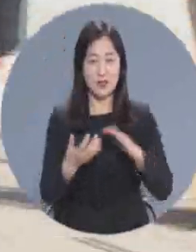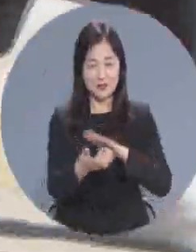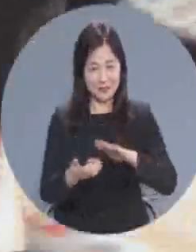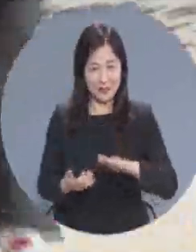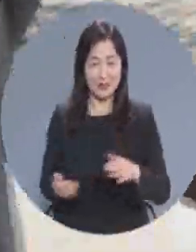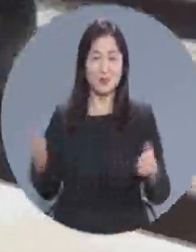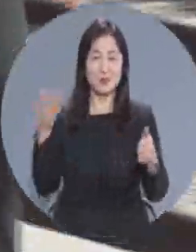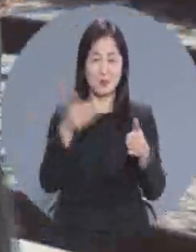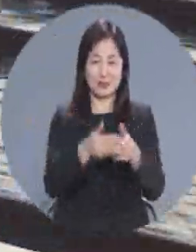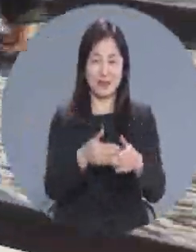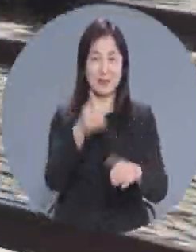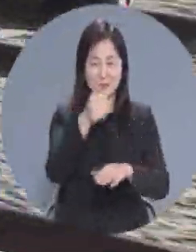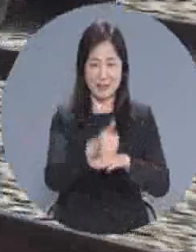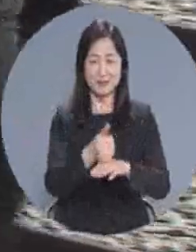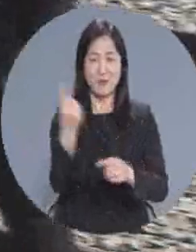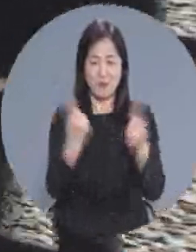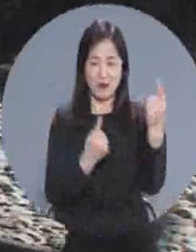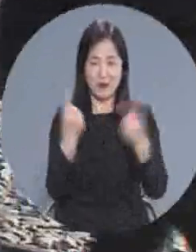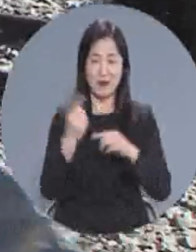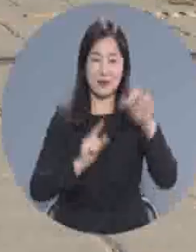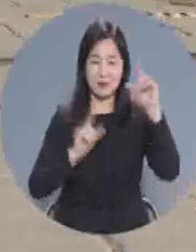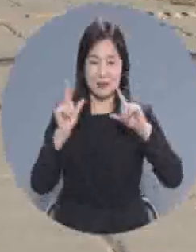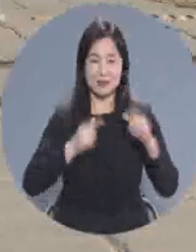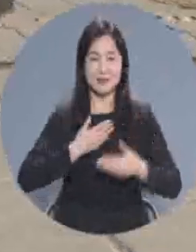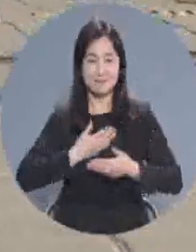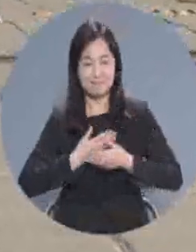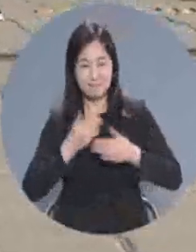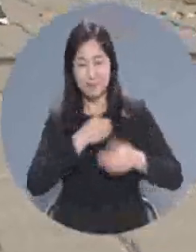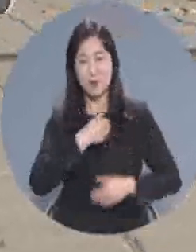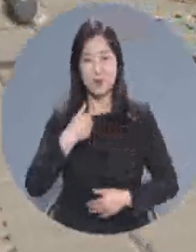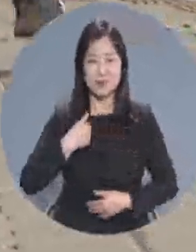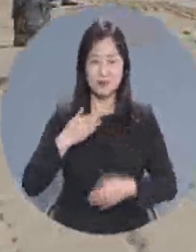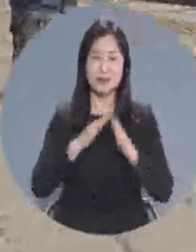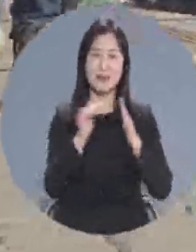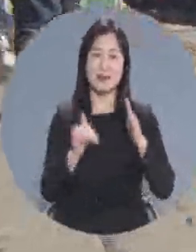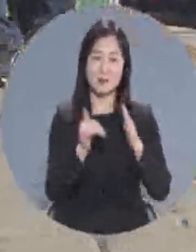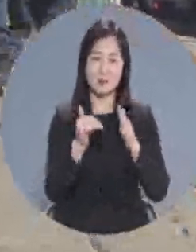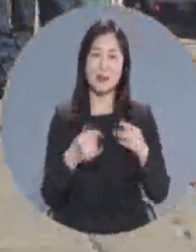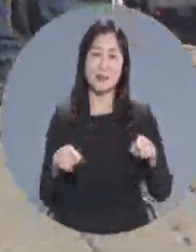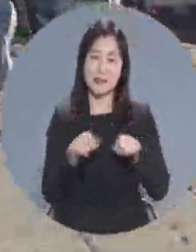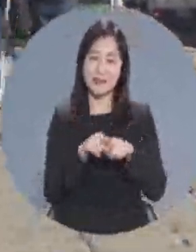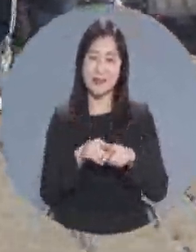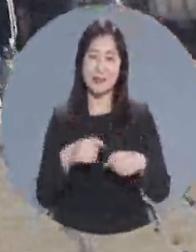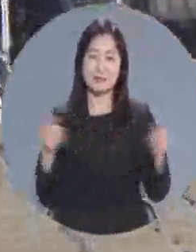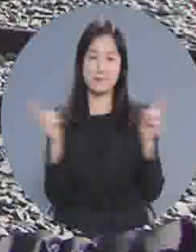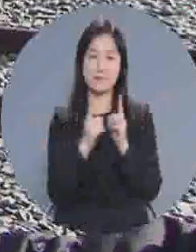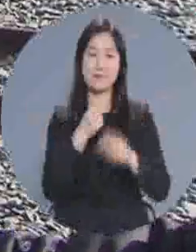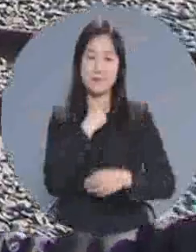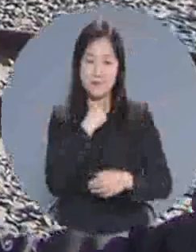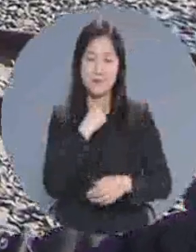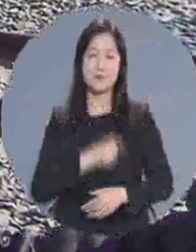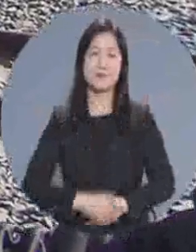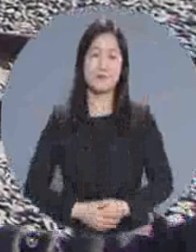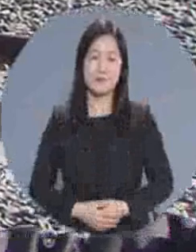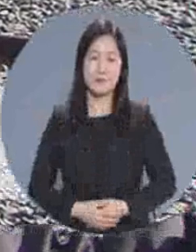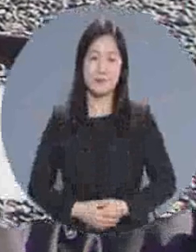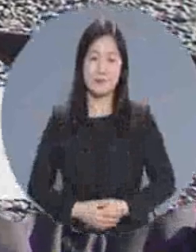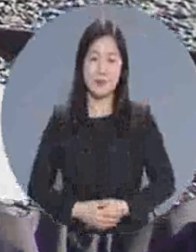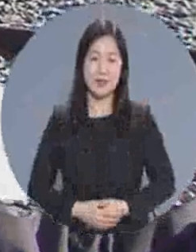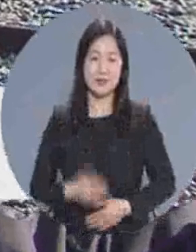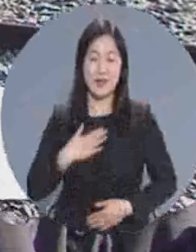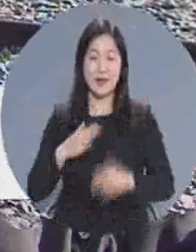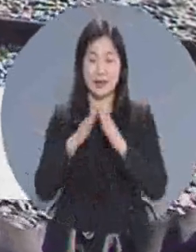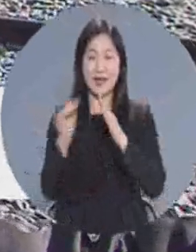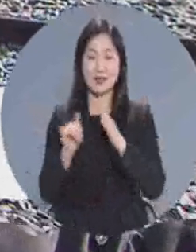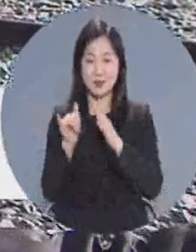도착한 막바지 귀성객들. 설레는 마음으로 가족들을 향해 발걸음을 재촉합니다. 처갓집 분들하고 또